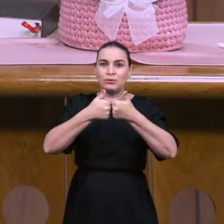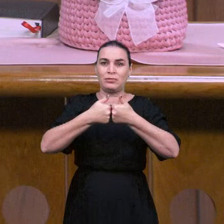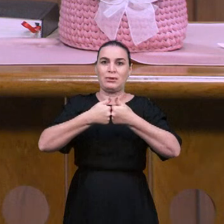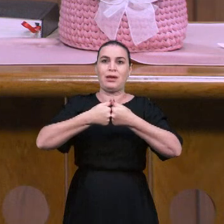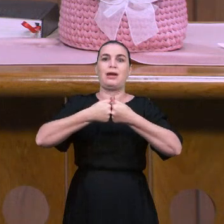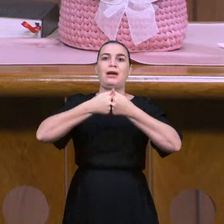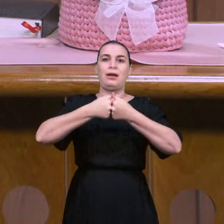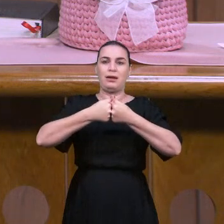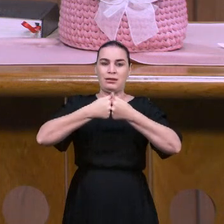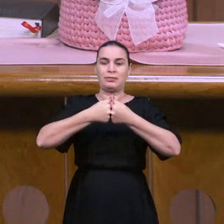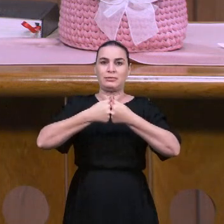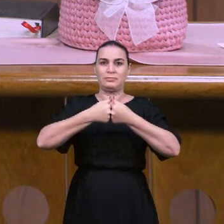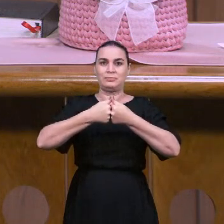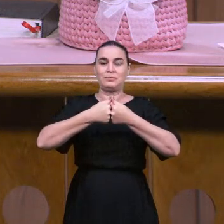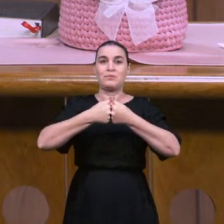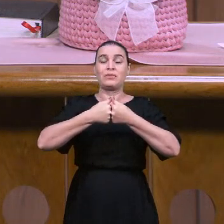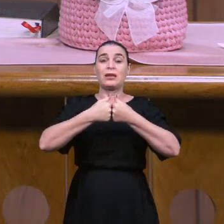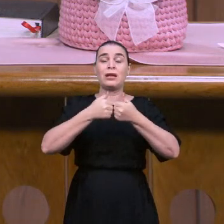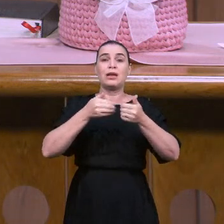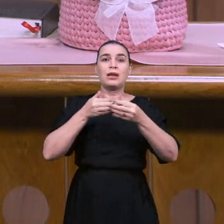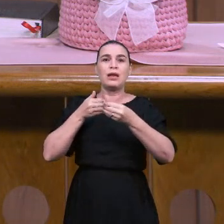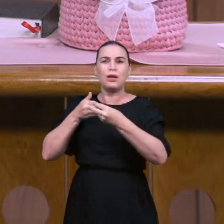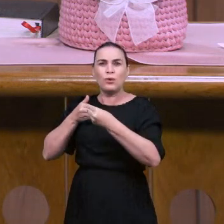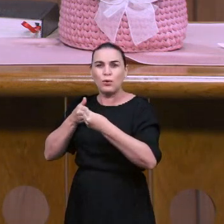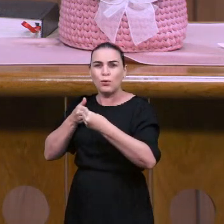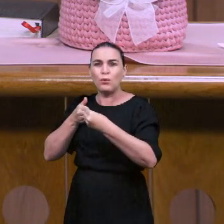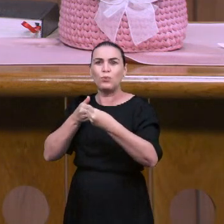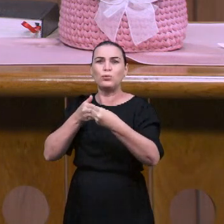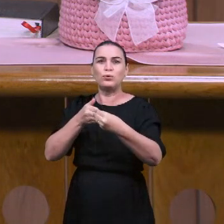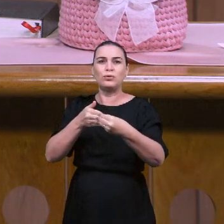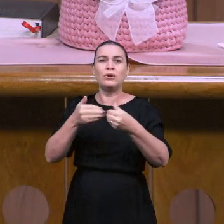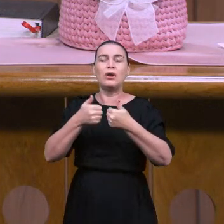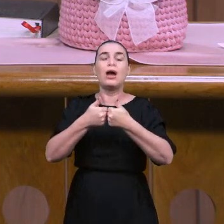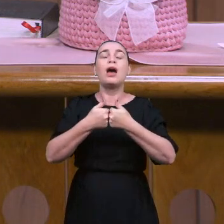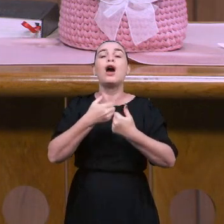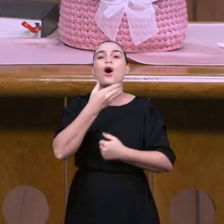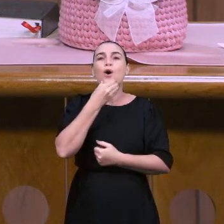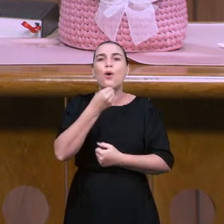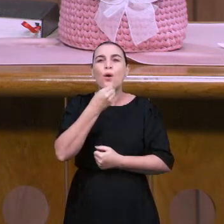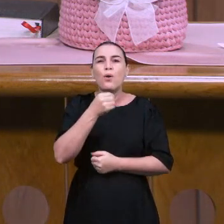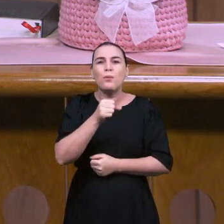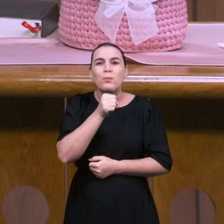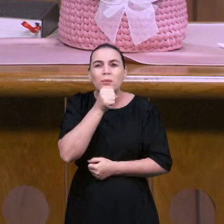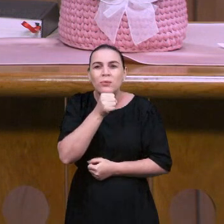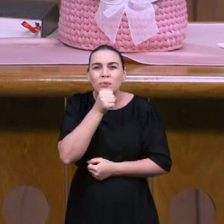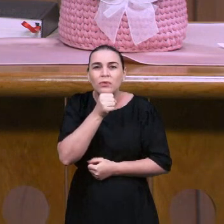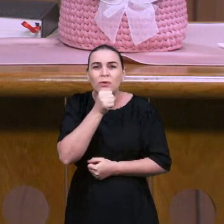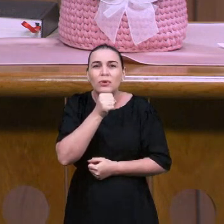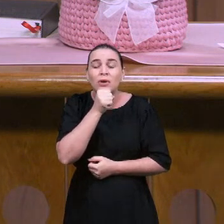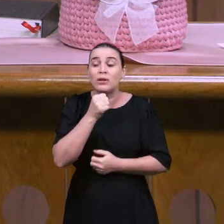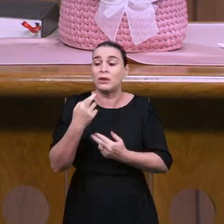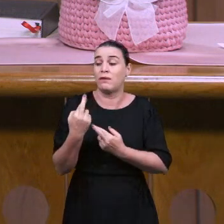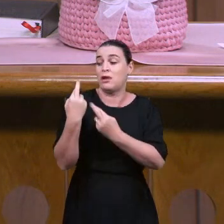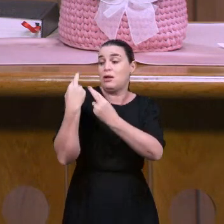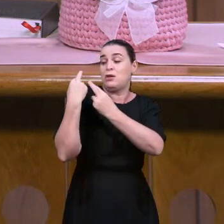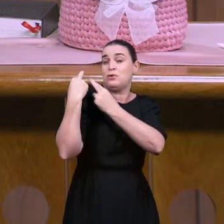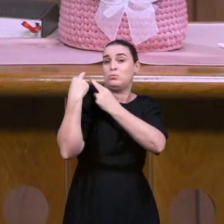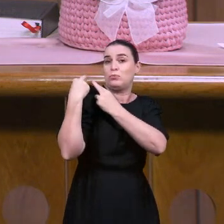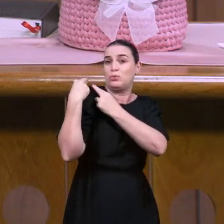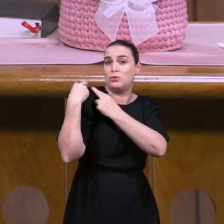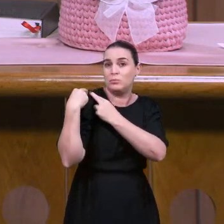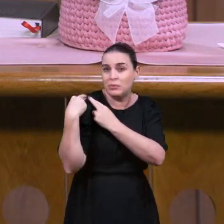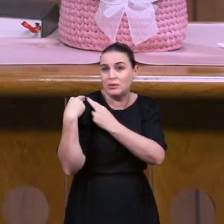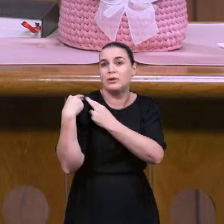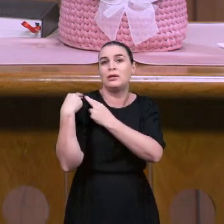l'arche. Donc, celui qui conduisait, c'était les anciens. C'était ceux qui avaient la